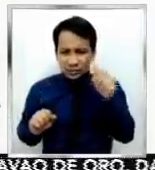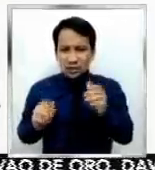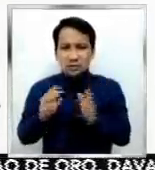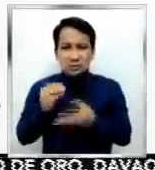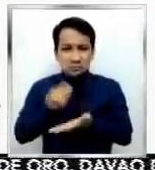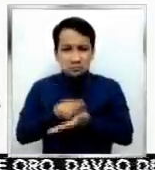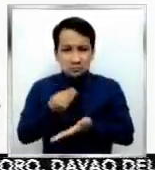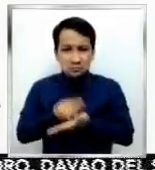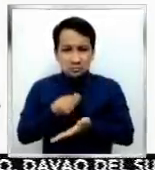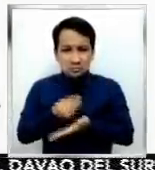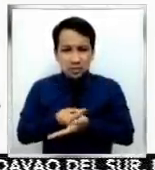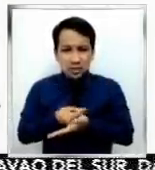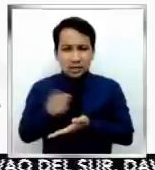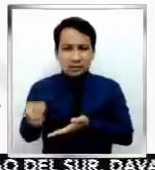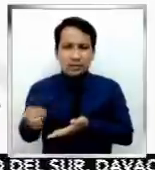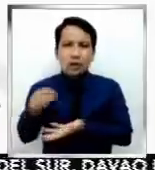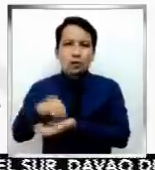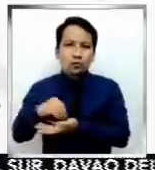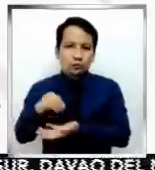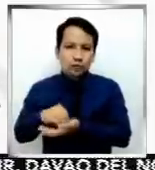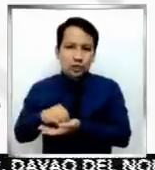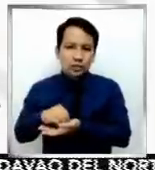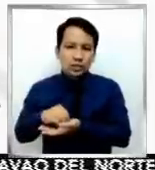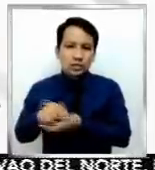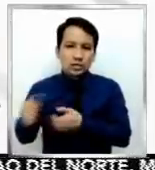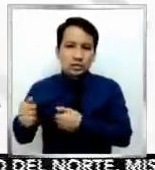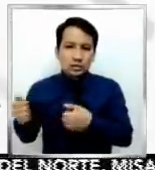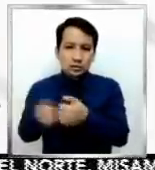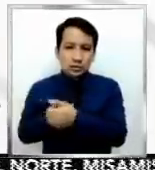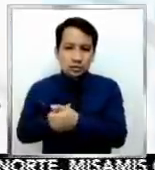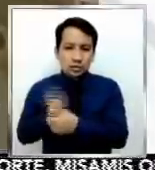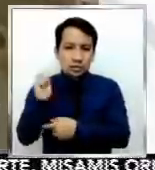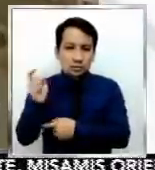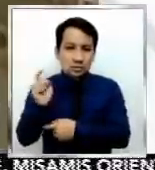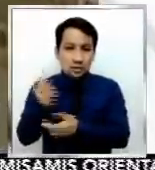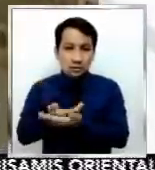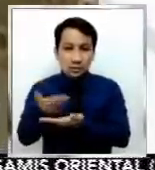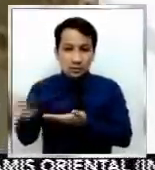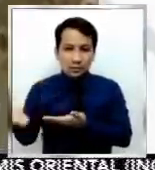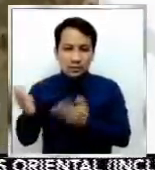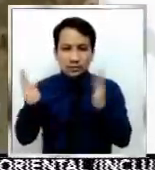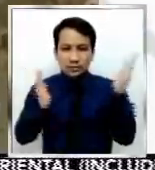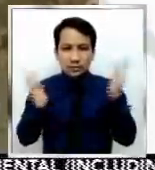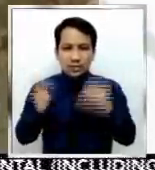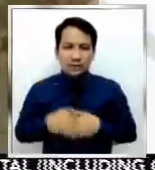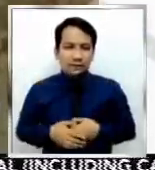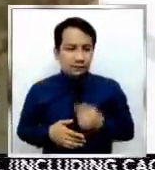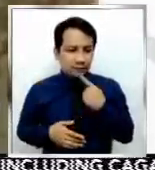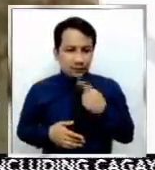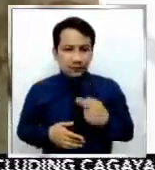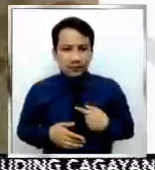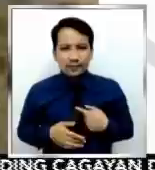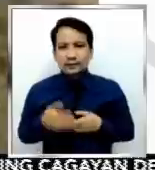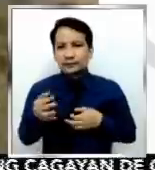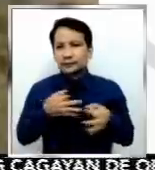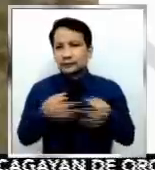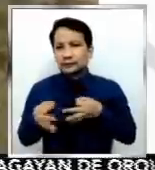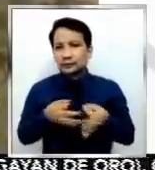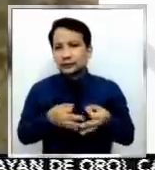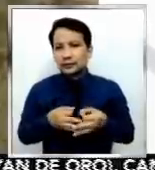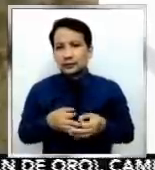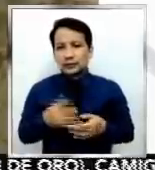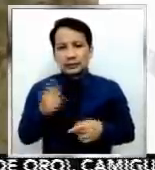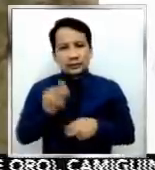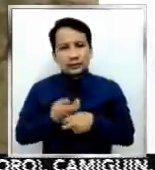wallet, inutang niya para may pang-abono sa mga pabili service. Hindi ko mapaliwanag ng husto